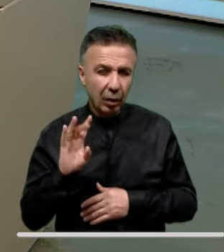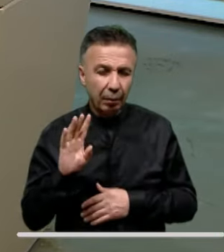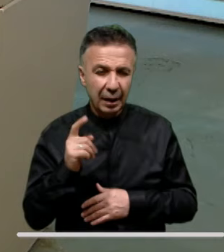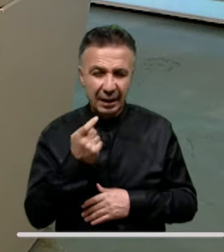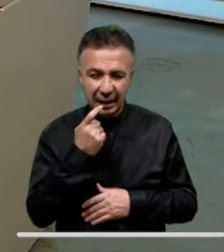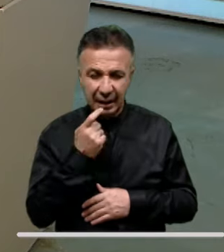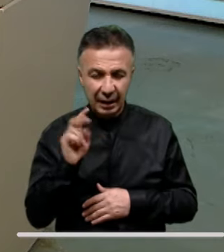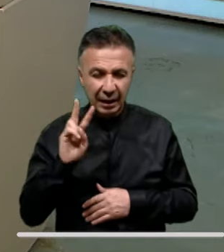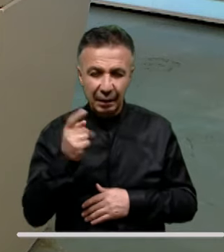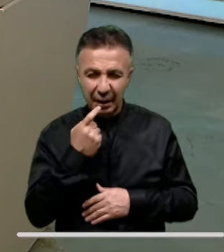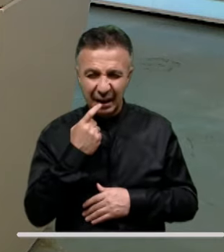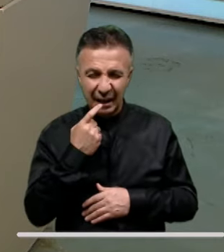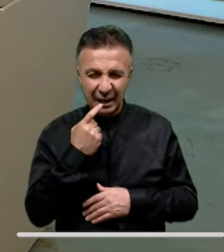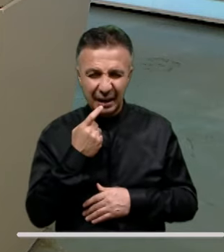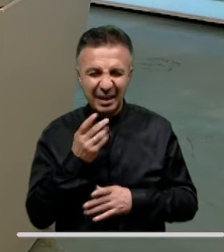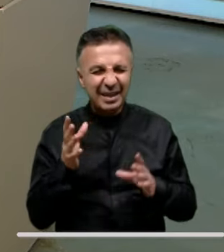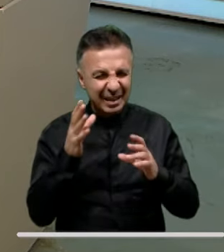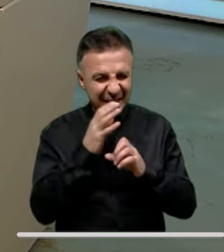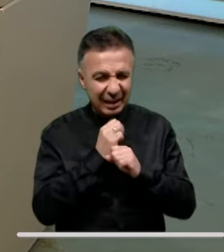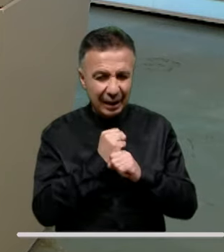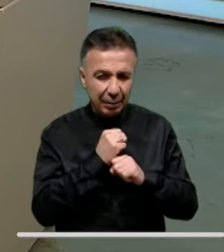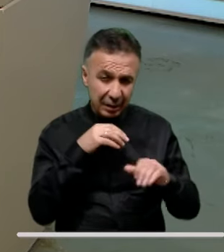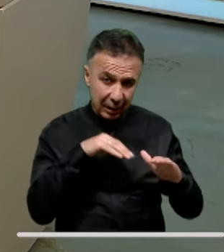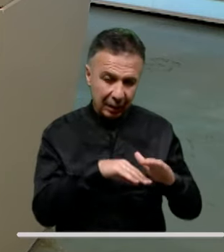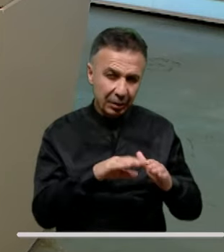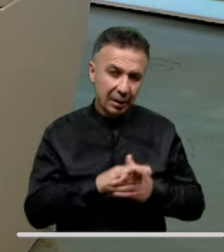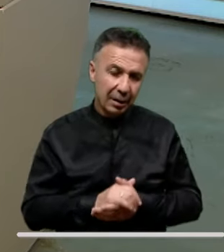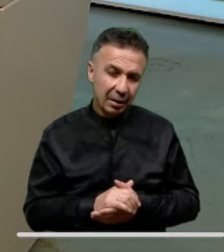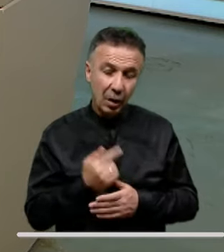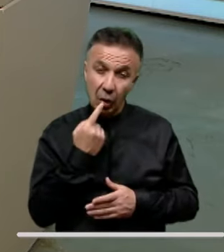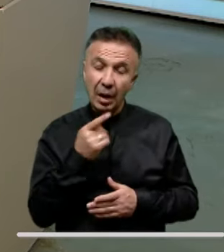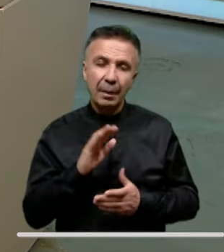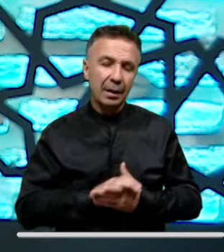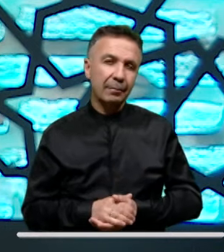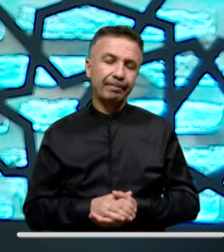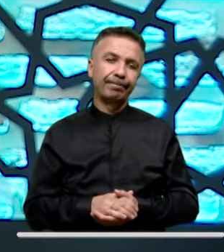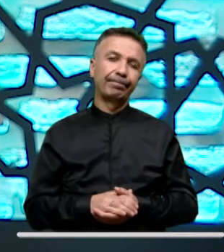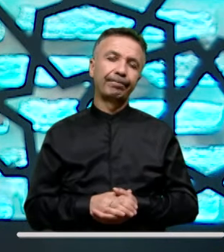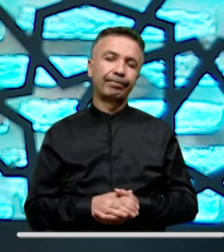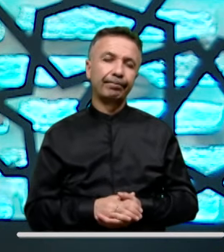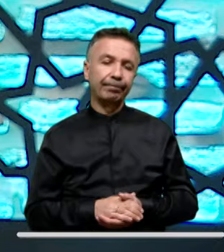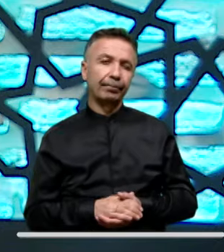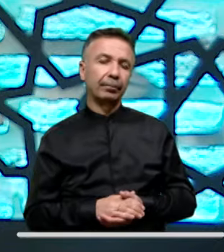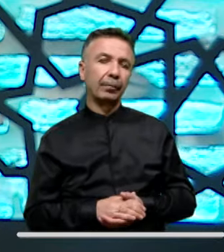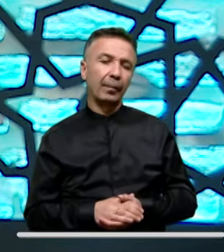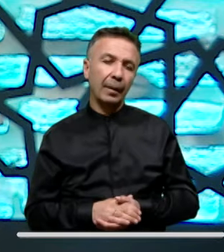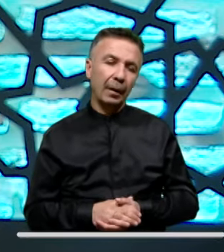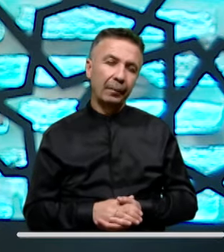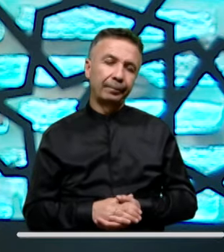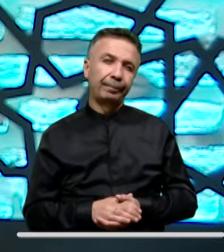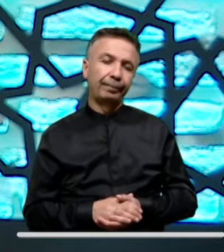senede bizden saklanmış bu. Peki. Cemal abi, Allah kolaylıklar versin. İnşallah hakkında hayırlısı